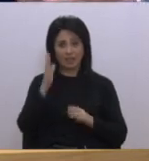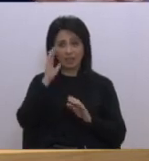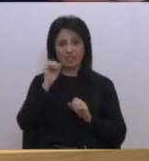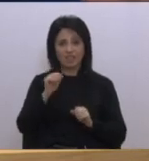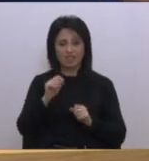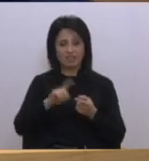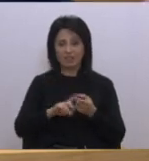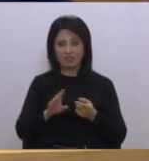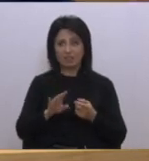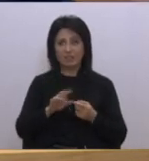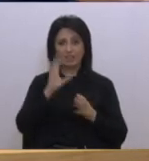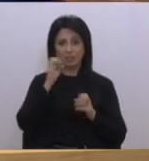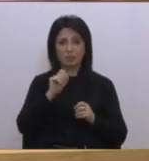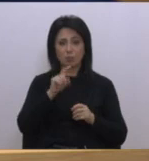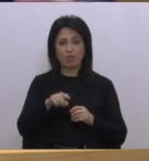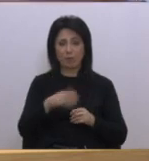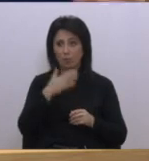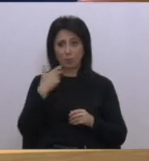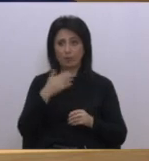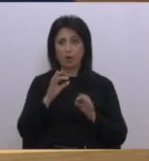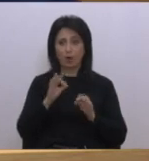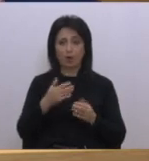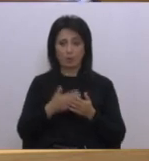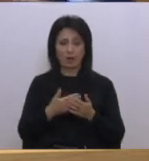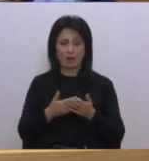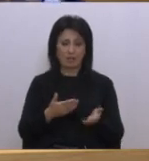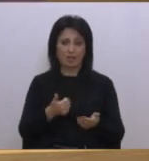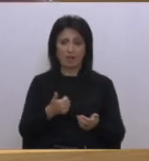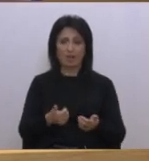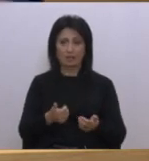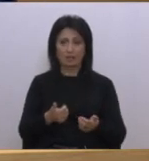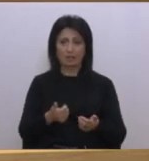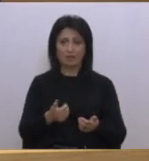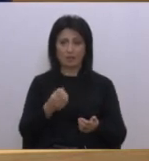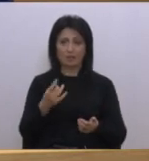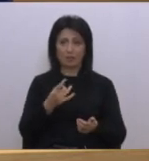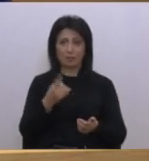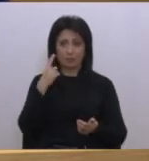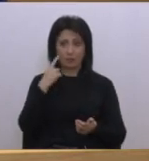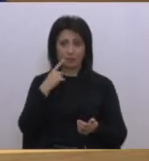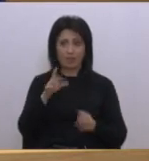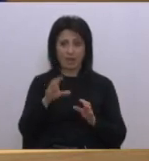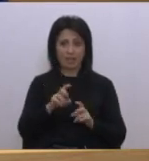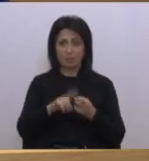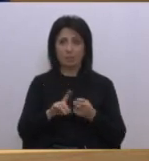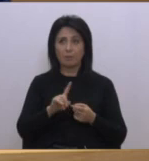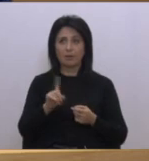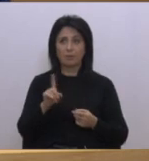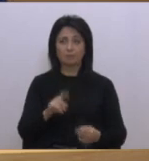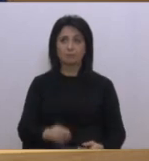თავდაცვასთან, არც რამე სერიოზულ მოვალეობებთან, უბრალოდ კარგი მაგალითია და კიდევ ერთხელ მესმის, რომ ეს ამ კანონს არ ეხება,